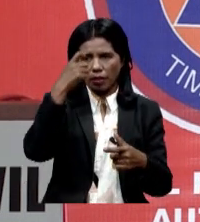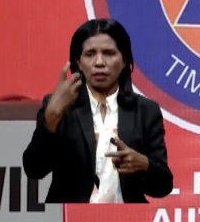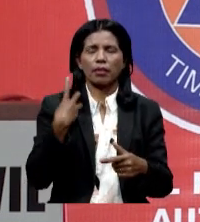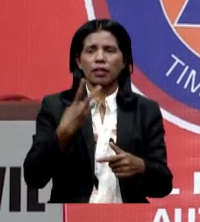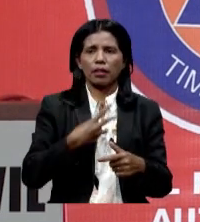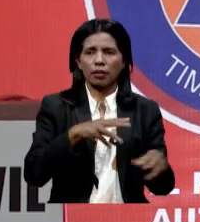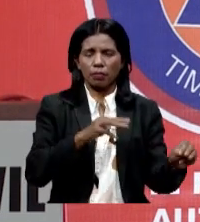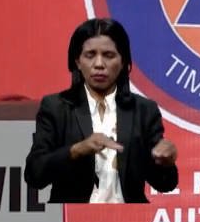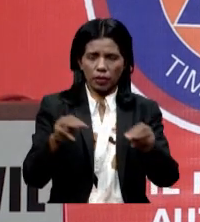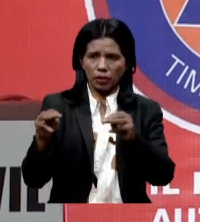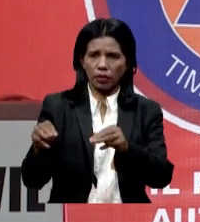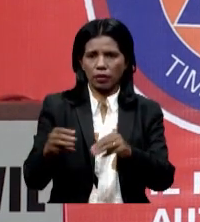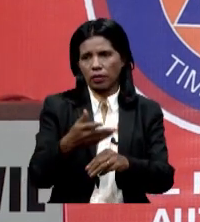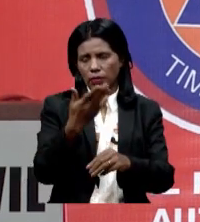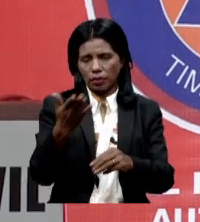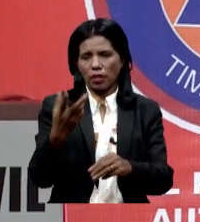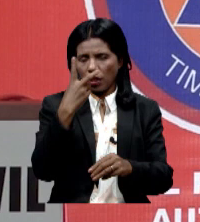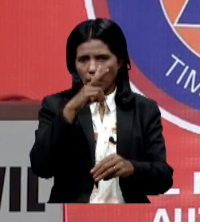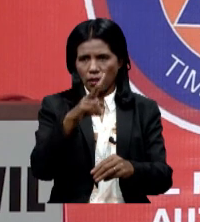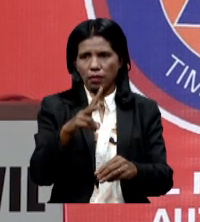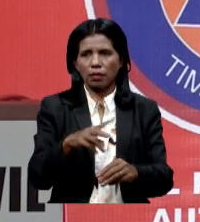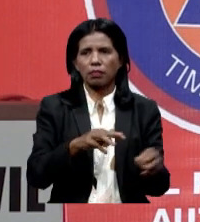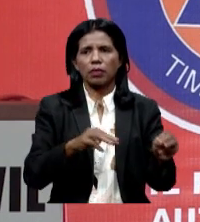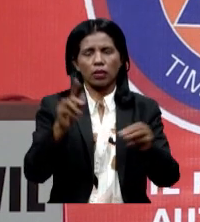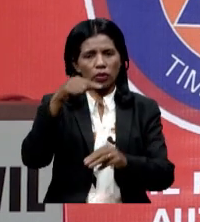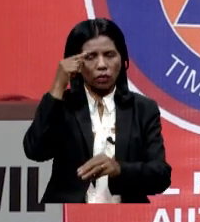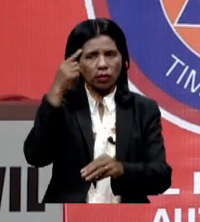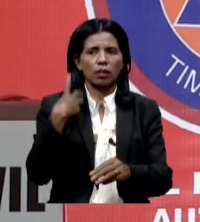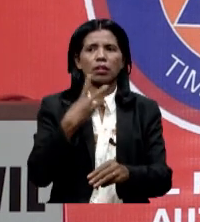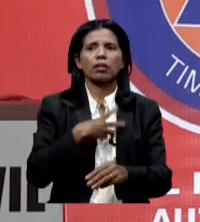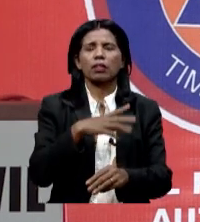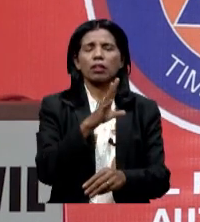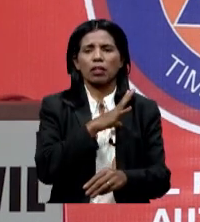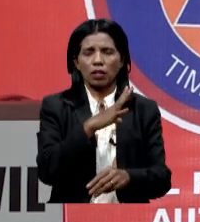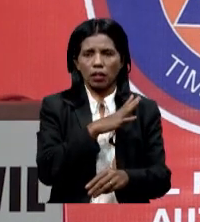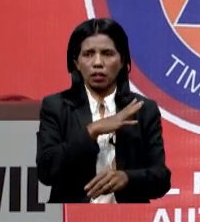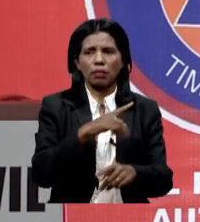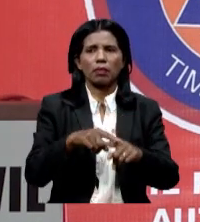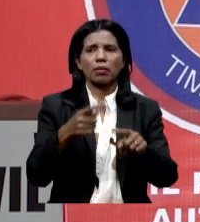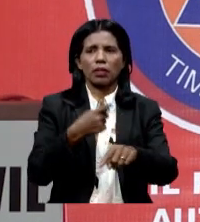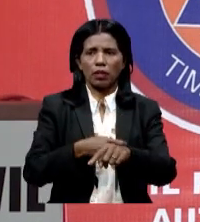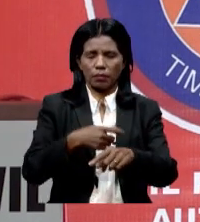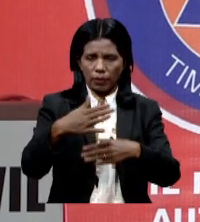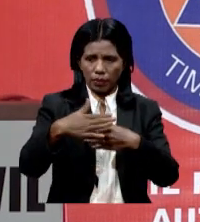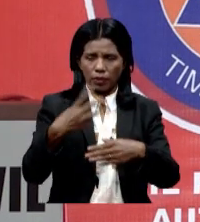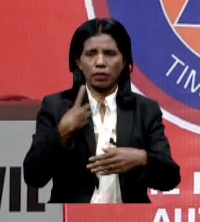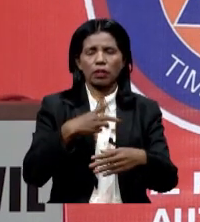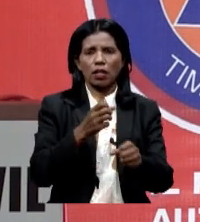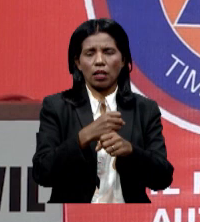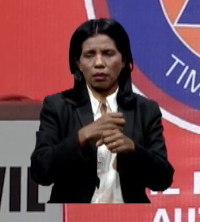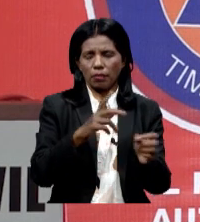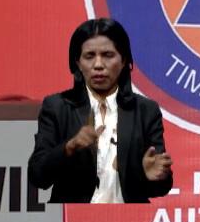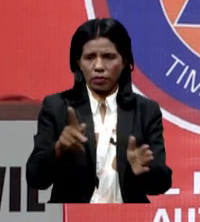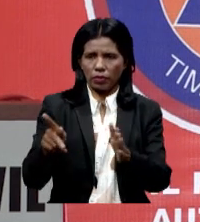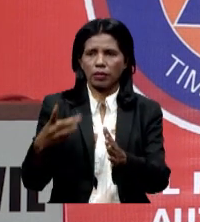mudan saya ini ya, kita buat cerita kampanye, mudan saya udah nonton itu kita sehein hari, mungkin ya tempo barak ne, itu halu pelanu na kata kita